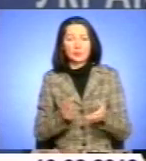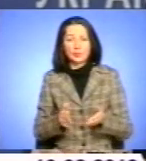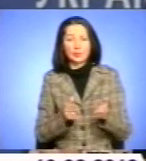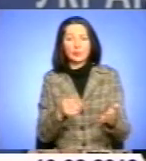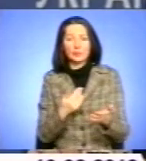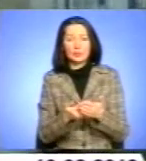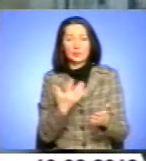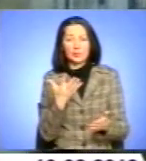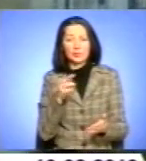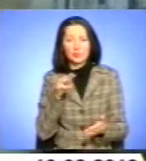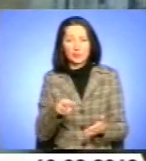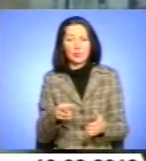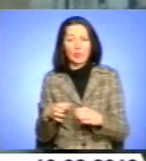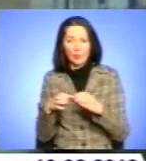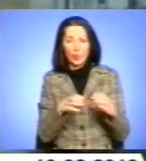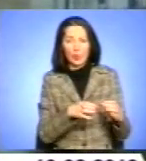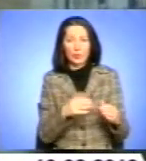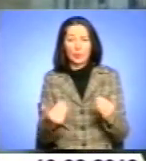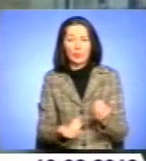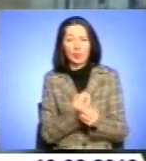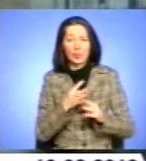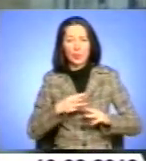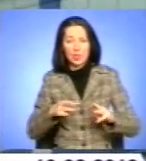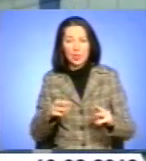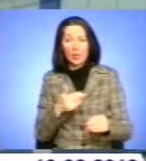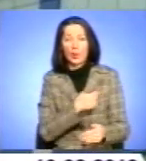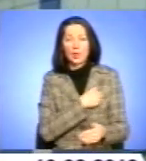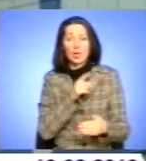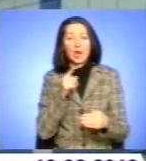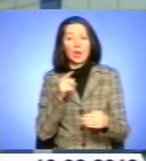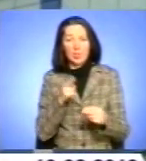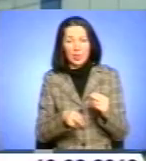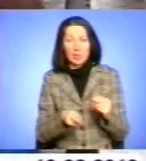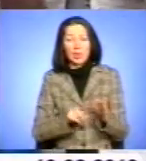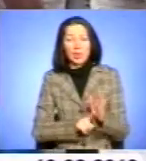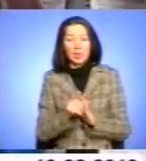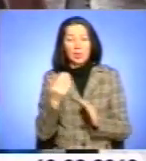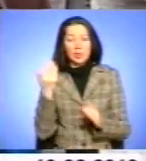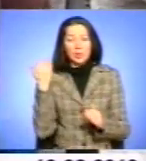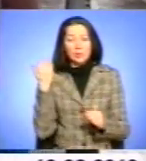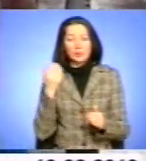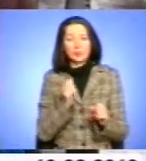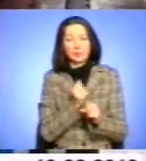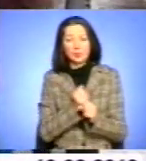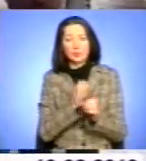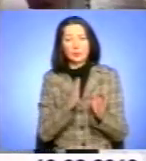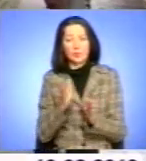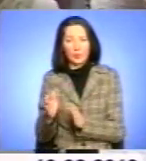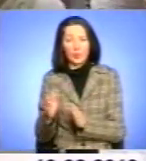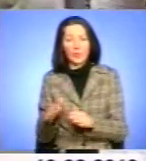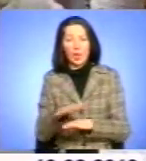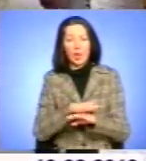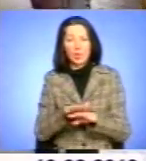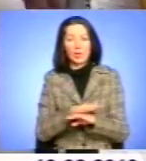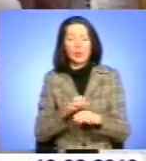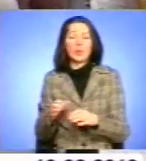5000 полувагонов. Новий міністр інфраструктури хоче завершити розпочати його попередником. Навести лад на ринку автоперевезень.